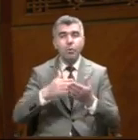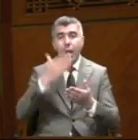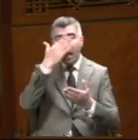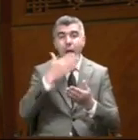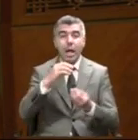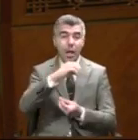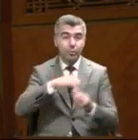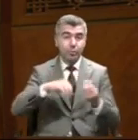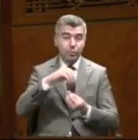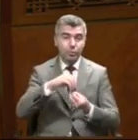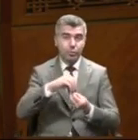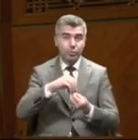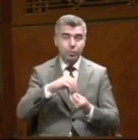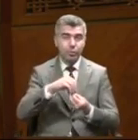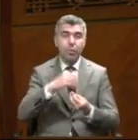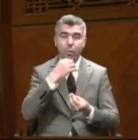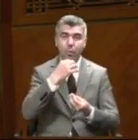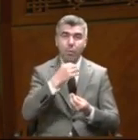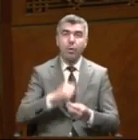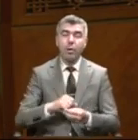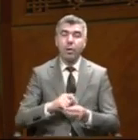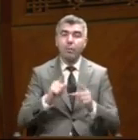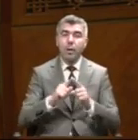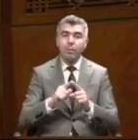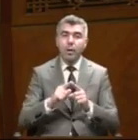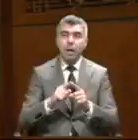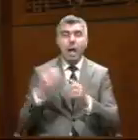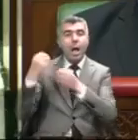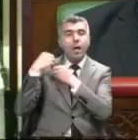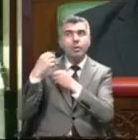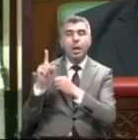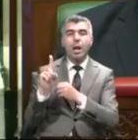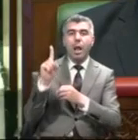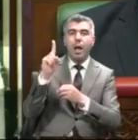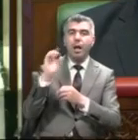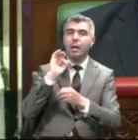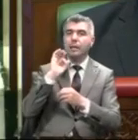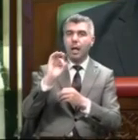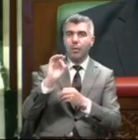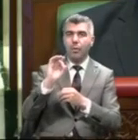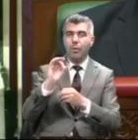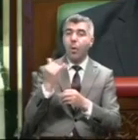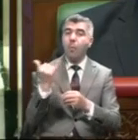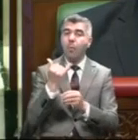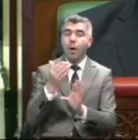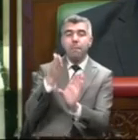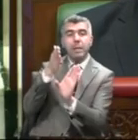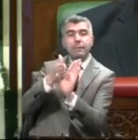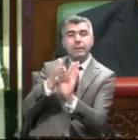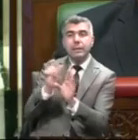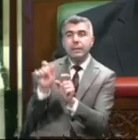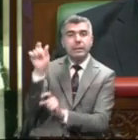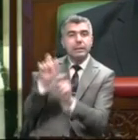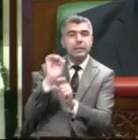ومساله موقوفه على القبول الله تعالى ولذلك الحاله النفسيه ديالهم والروحيه